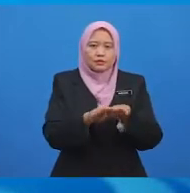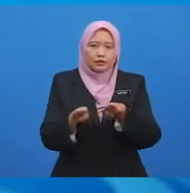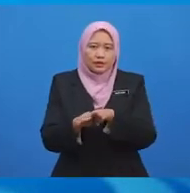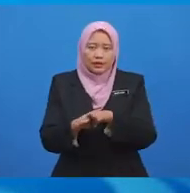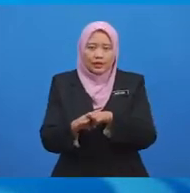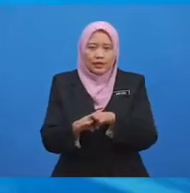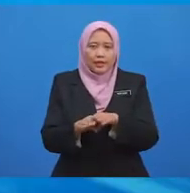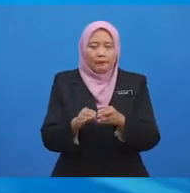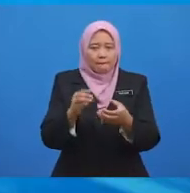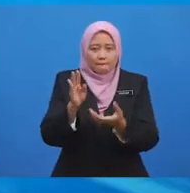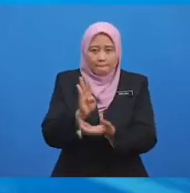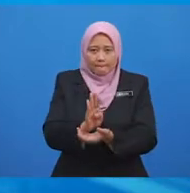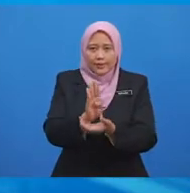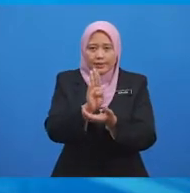pasu.